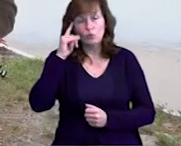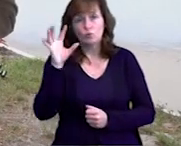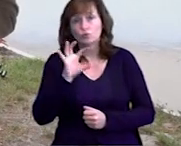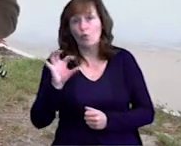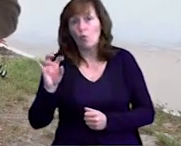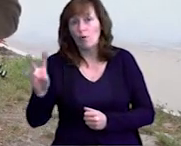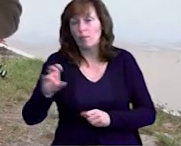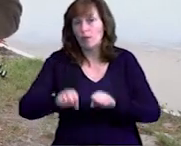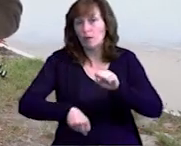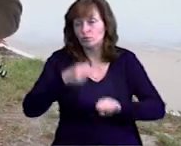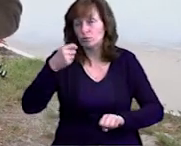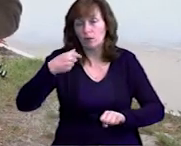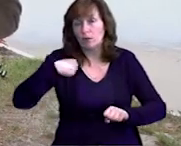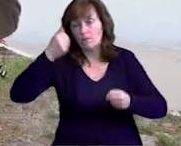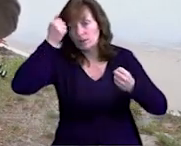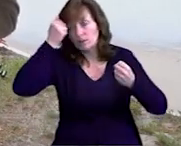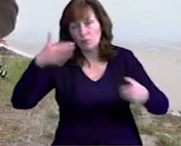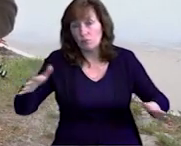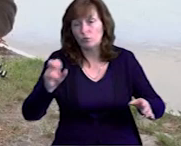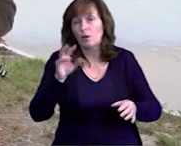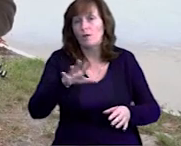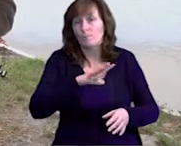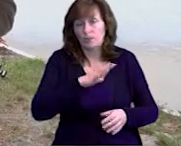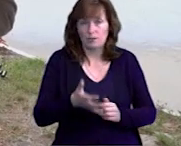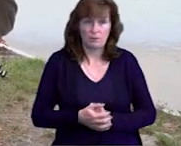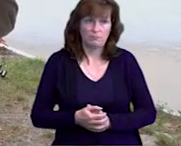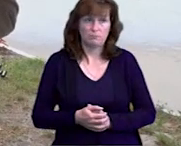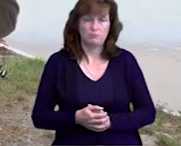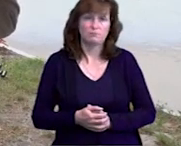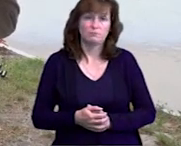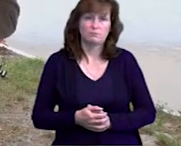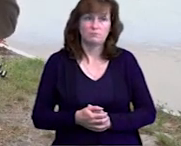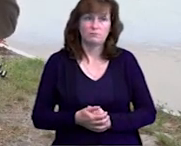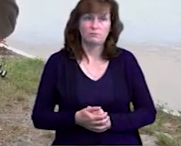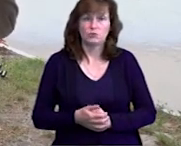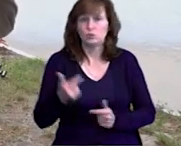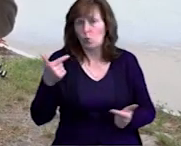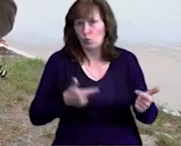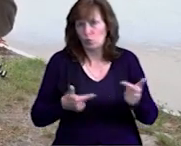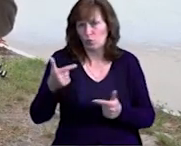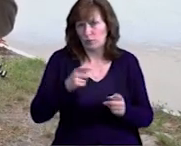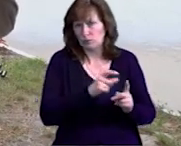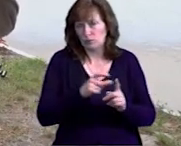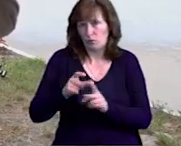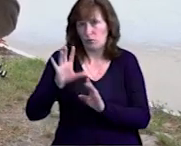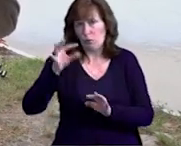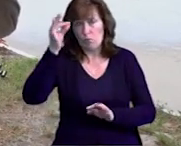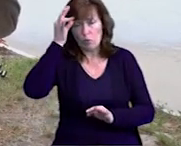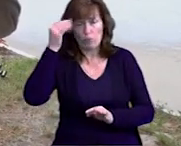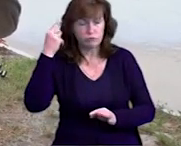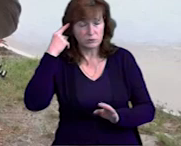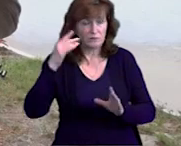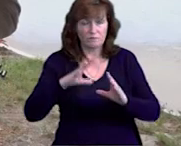нарушав. Тобто він говорить, я не пам'ятаю, як все відбувалося, він говорить, я тільки пам'ятаю матерне слово, тобто я не буду